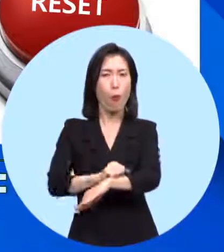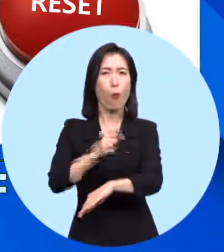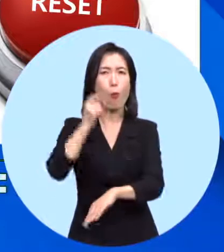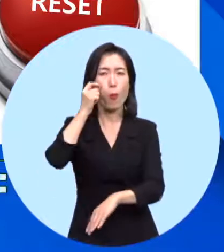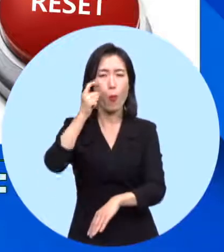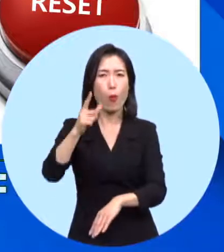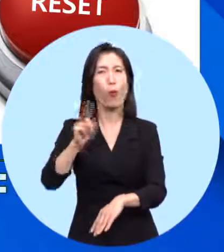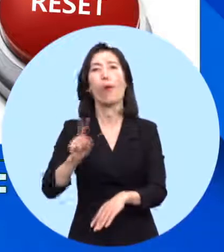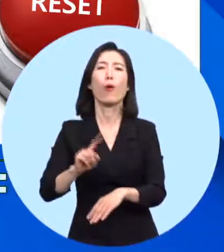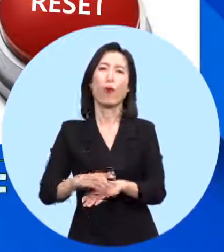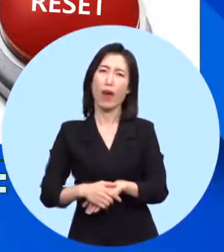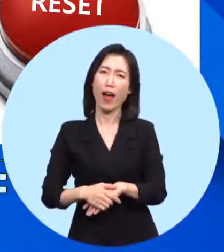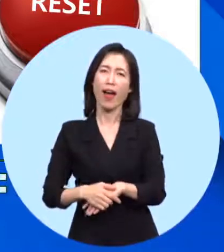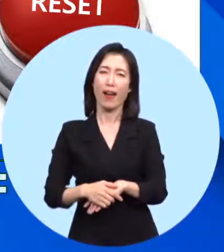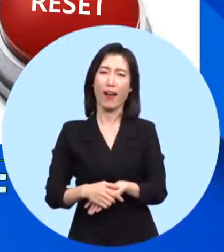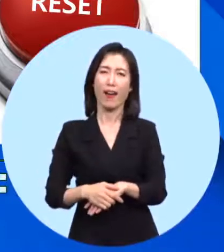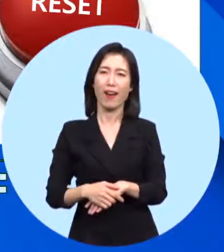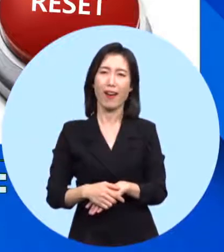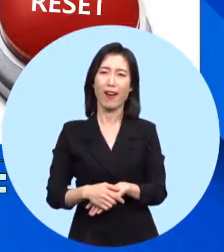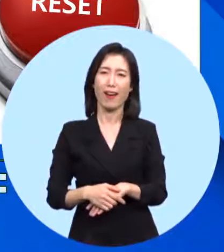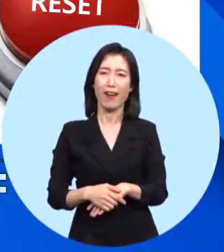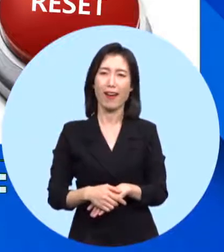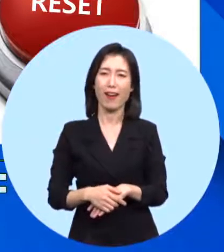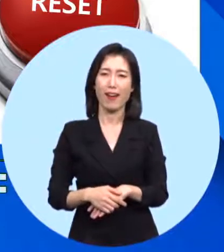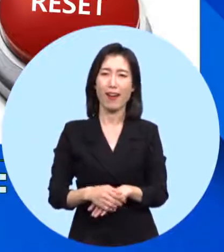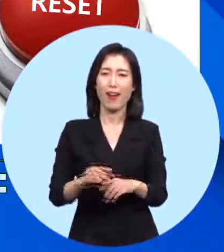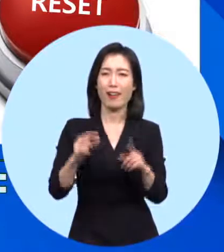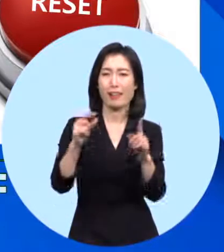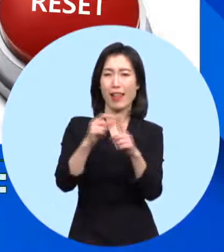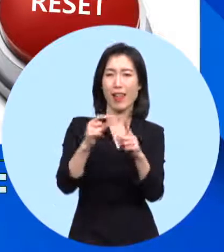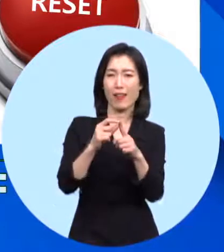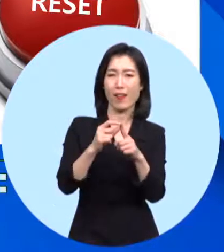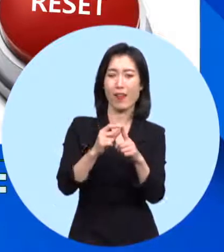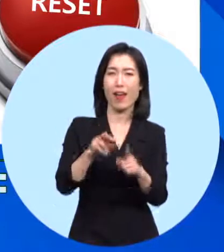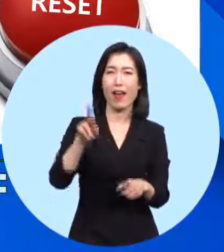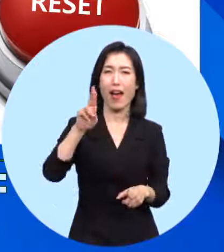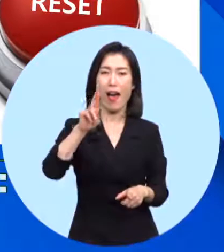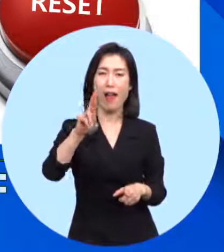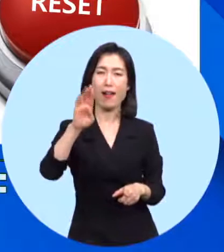정말로 R1로 뽑은 게 리셋을 지금